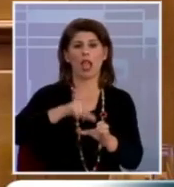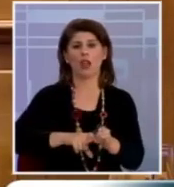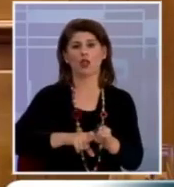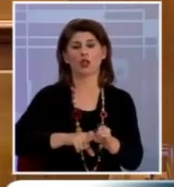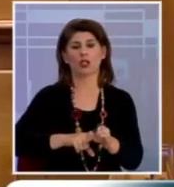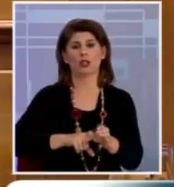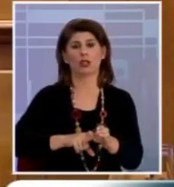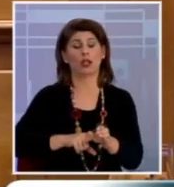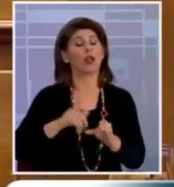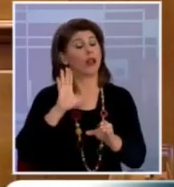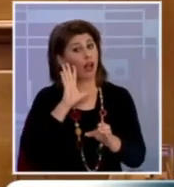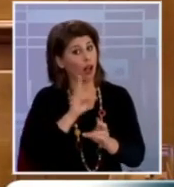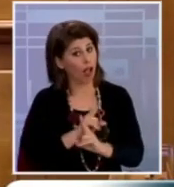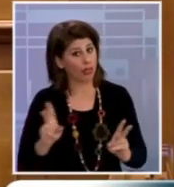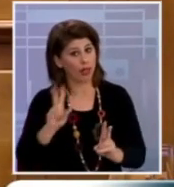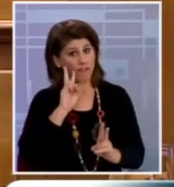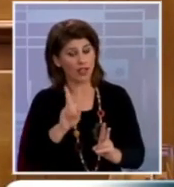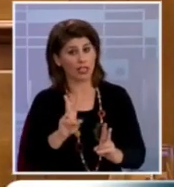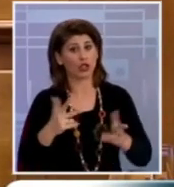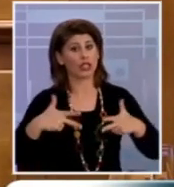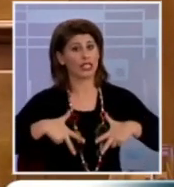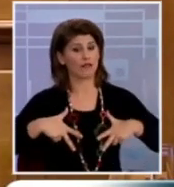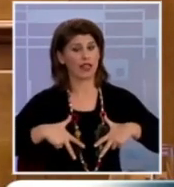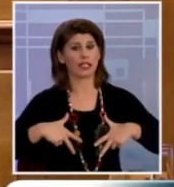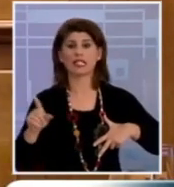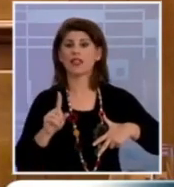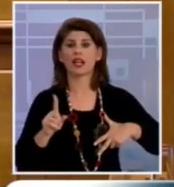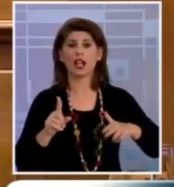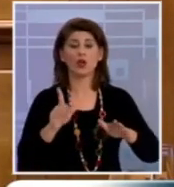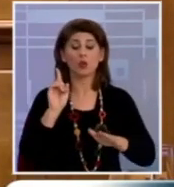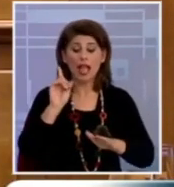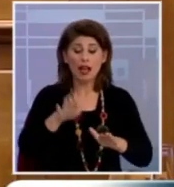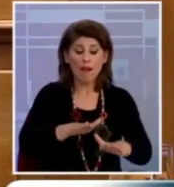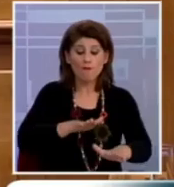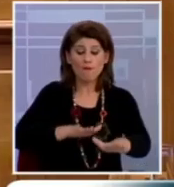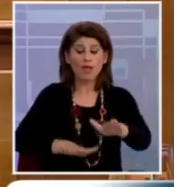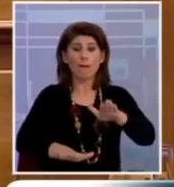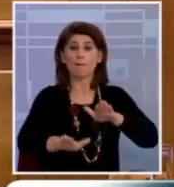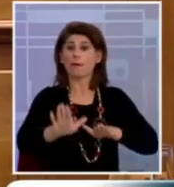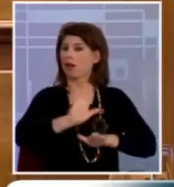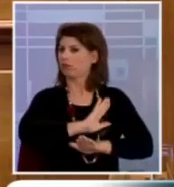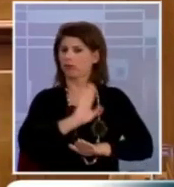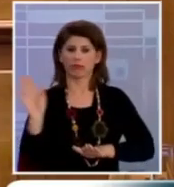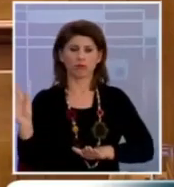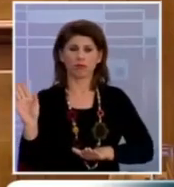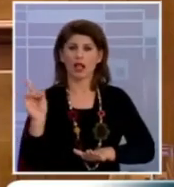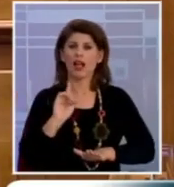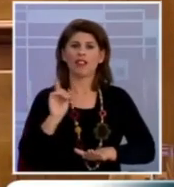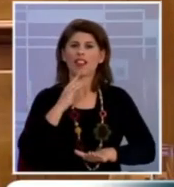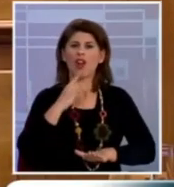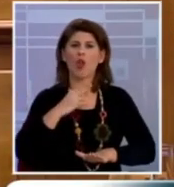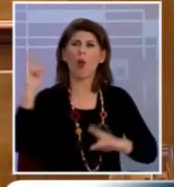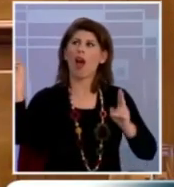Είναι σαφές ότι η κυβέρνηση δεν κάνει ούτε βήμα πίσω. Δεν είναι κουβέντες του αέρα